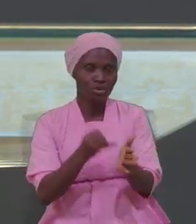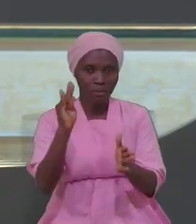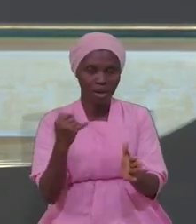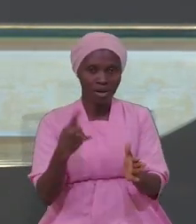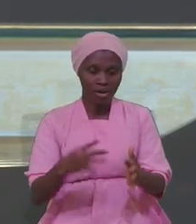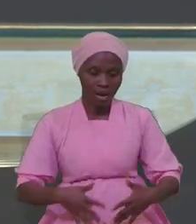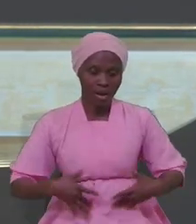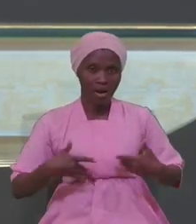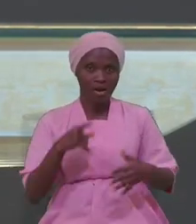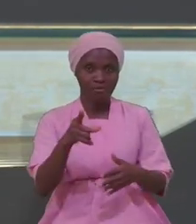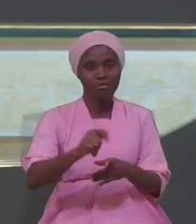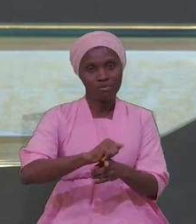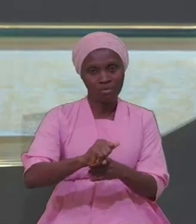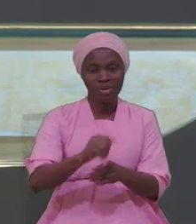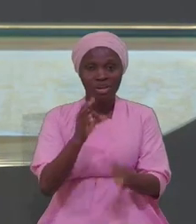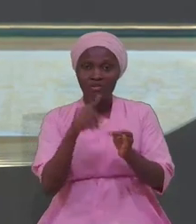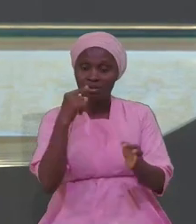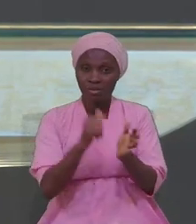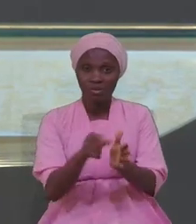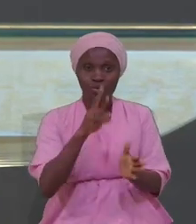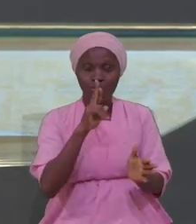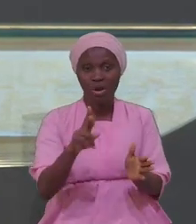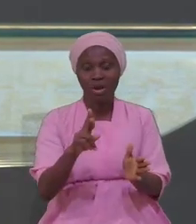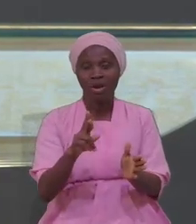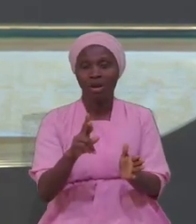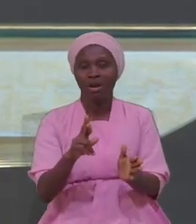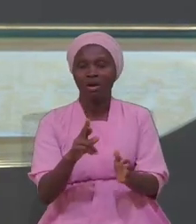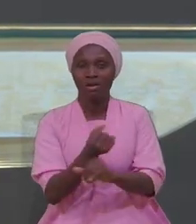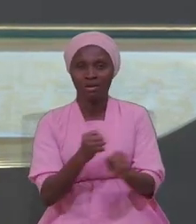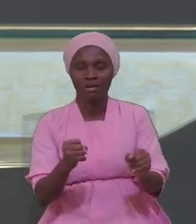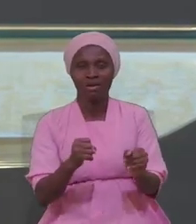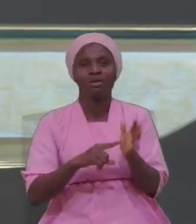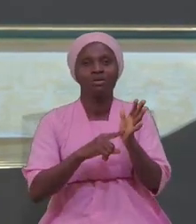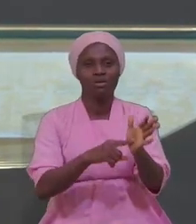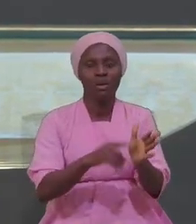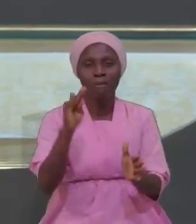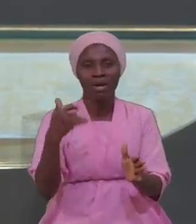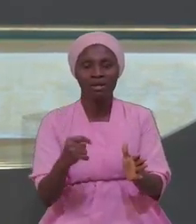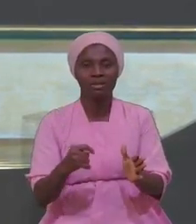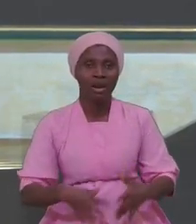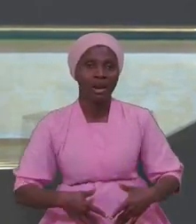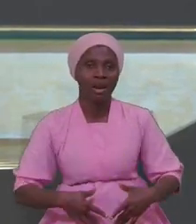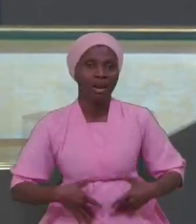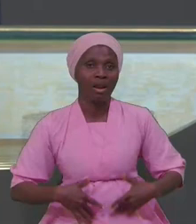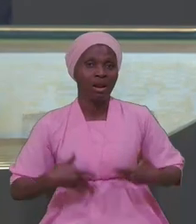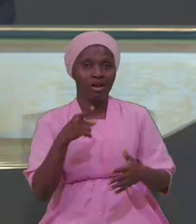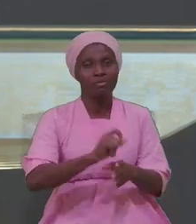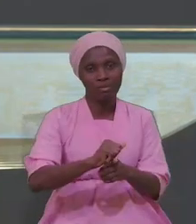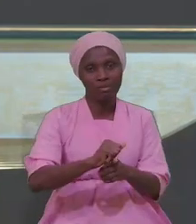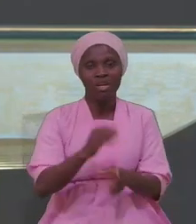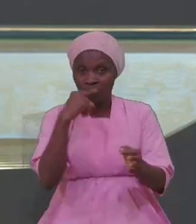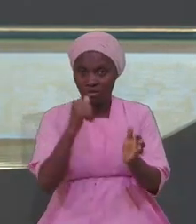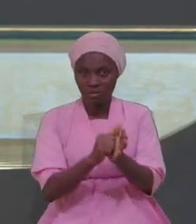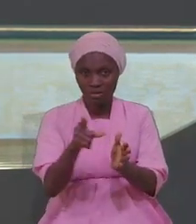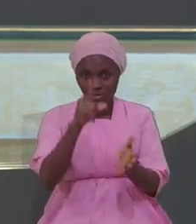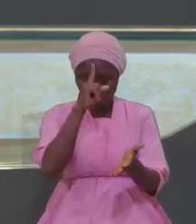sauvé, prouve-le par la vie que tu mènes. Si tu dis que tu crois au Seigneur et que tu t'es